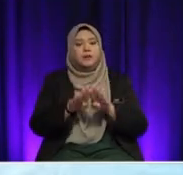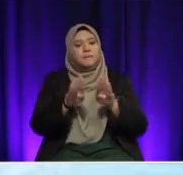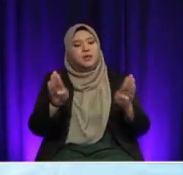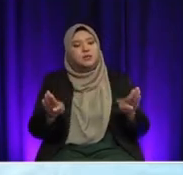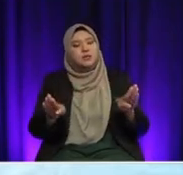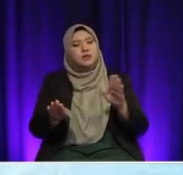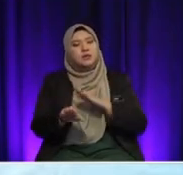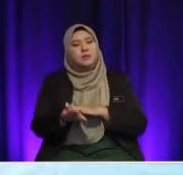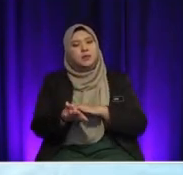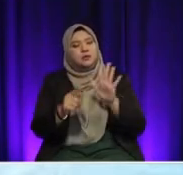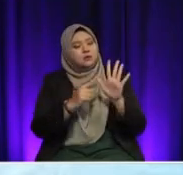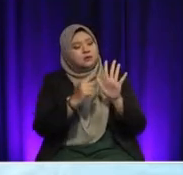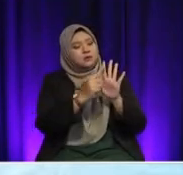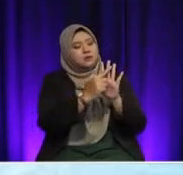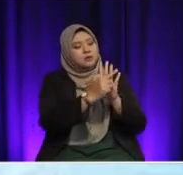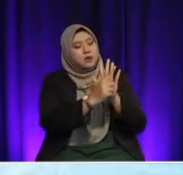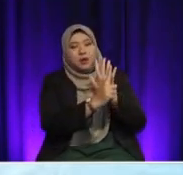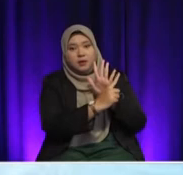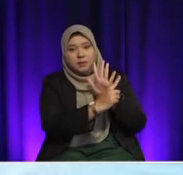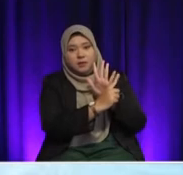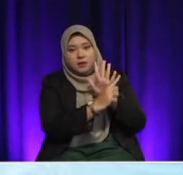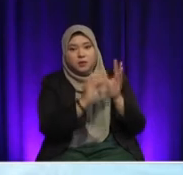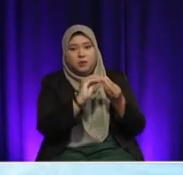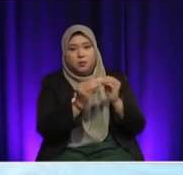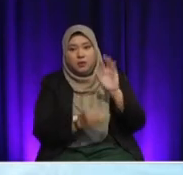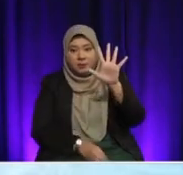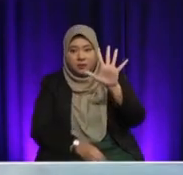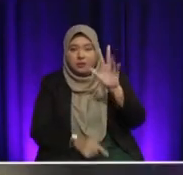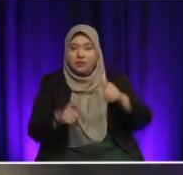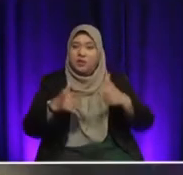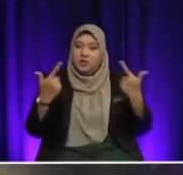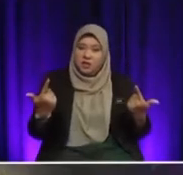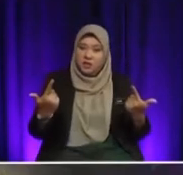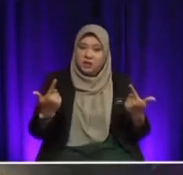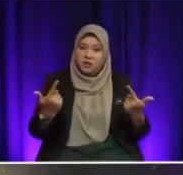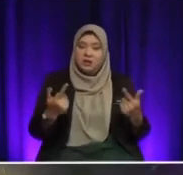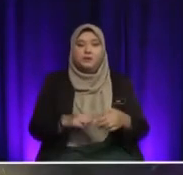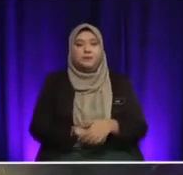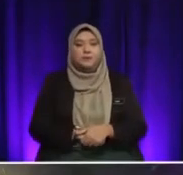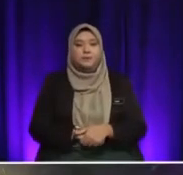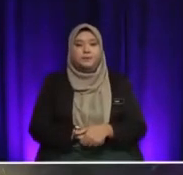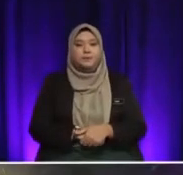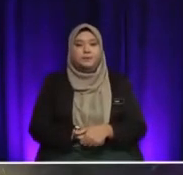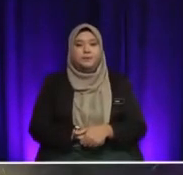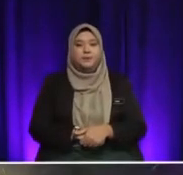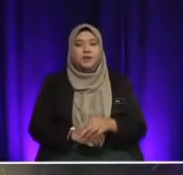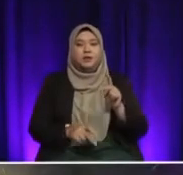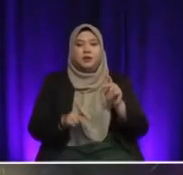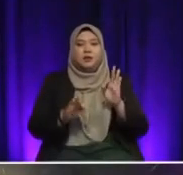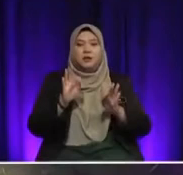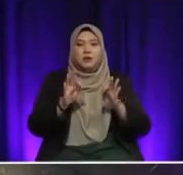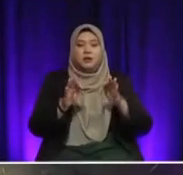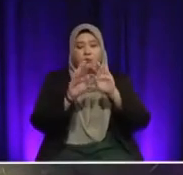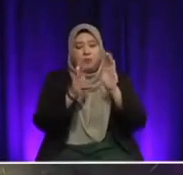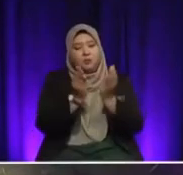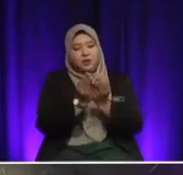Lebih kecil berbola kebab. Yalah, sebab nanti kalau besar orang penat pula nak makan kan. Okey. Jadi step atau langkah